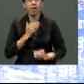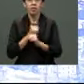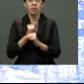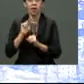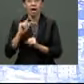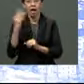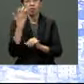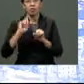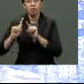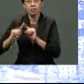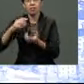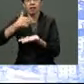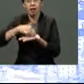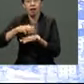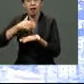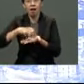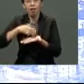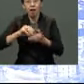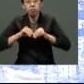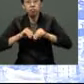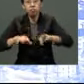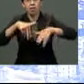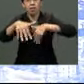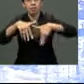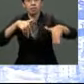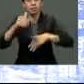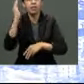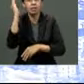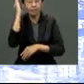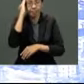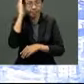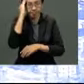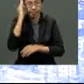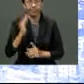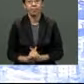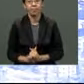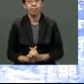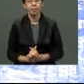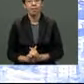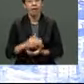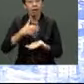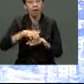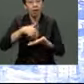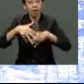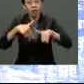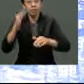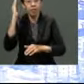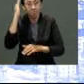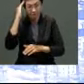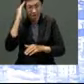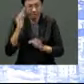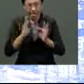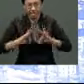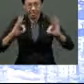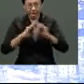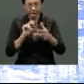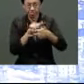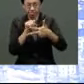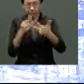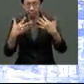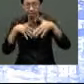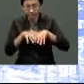ๆต้องมารายงานให้ท่านผู้ชมได้รับทราบจะต้องเกิดขึ้นได้จะต้องมีการ3ประสานครับคือประ